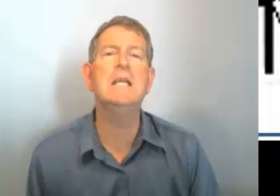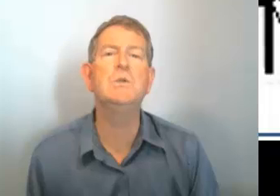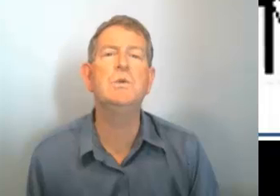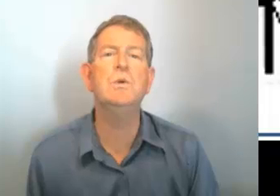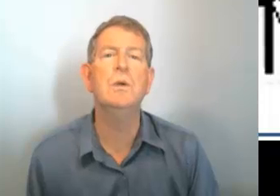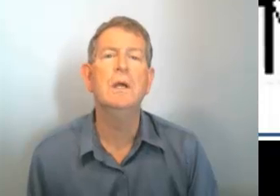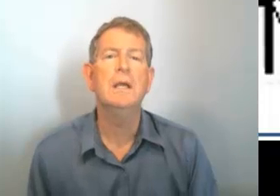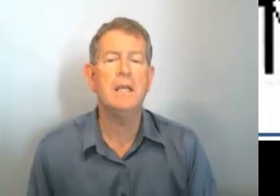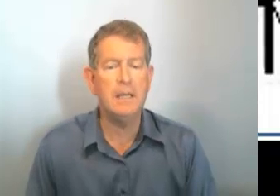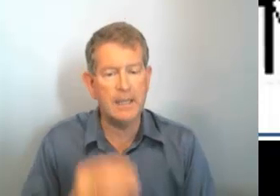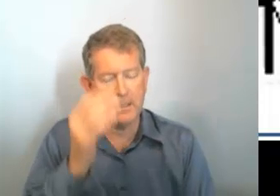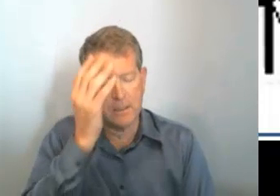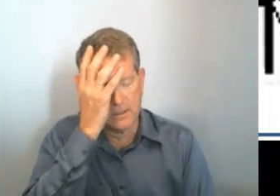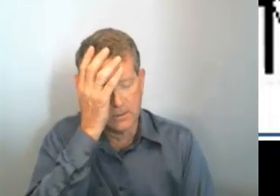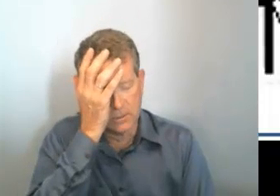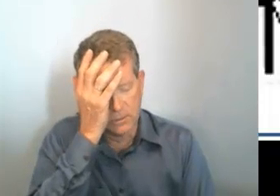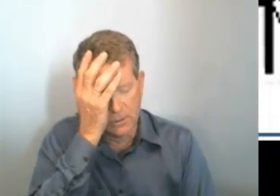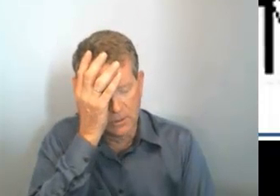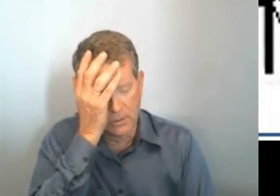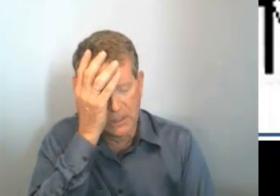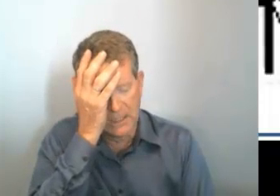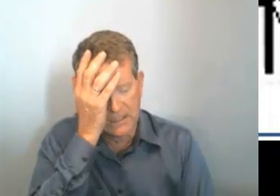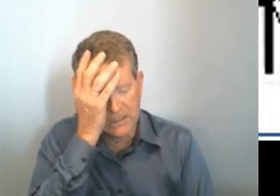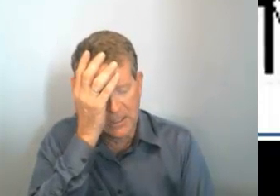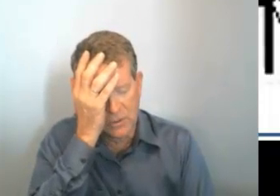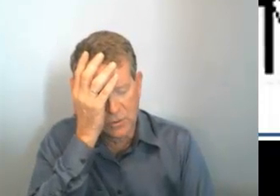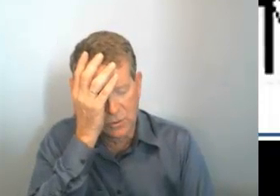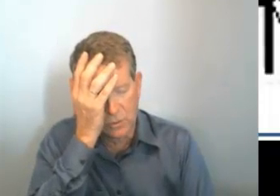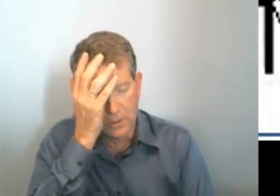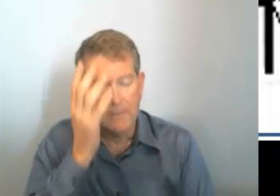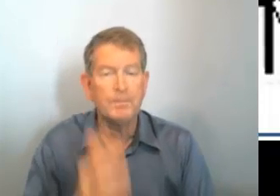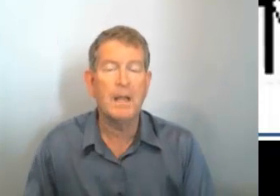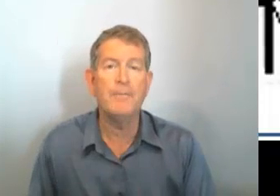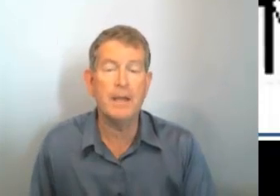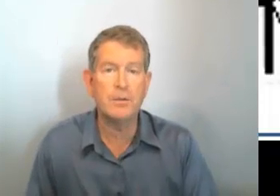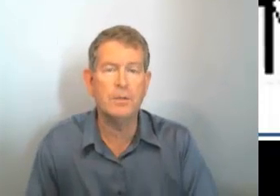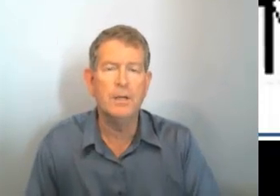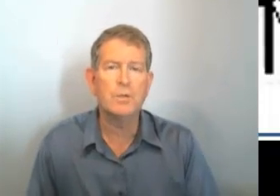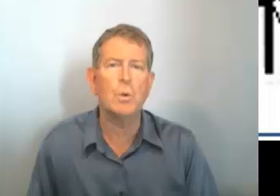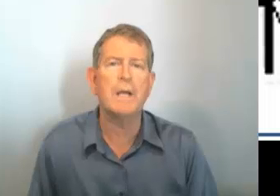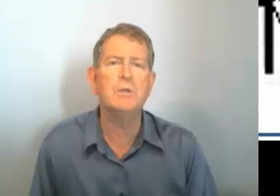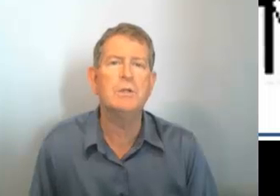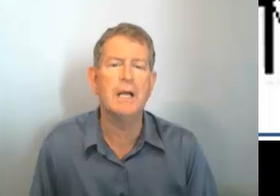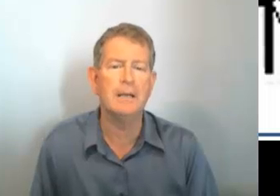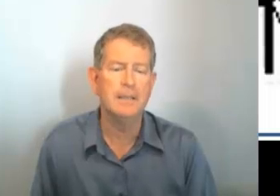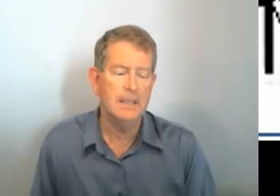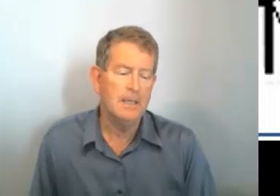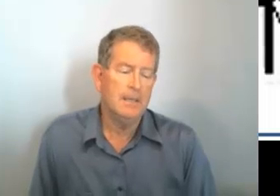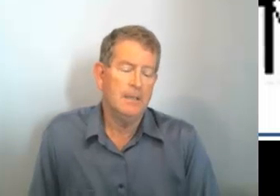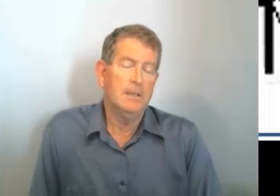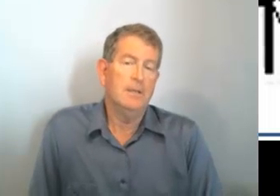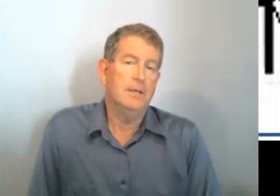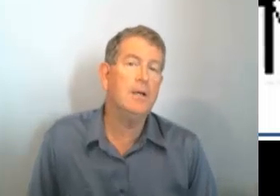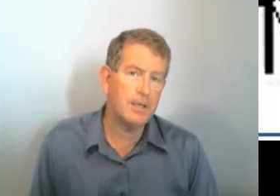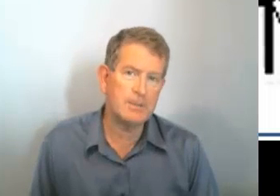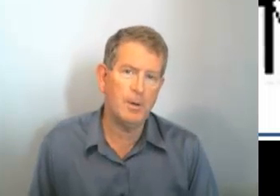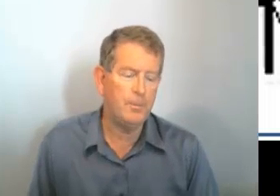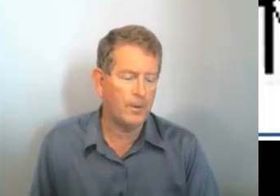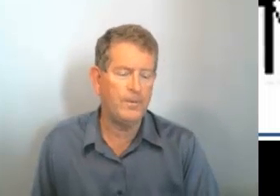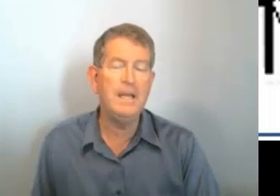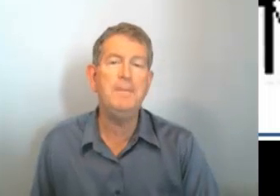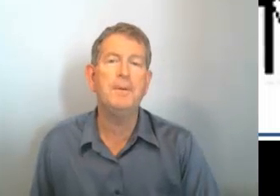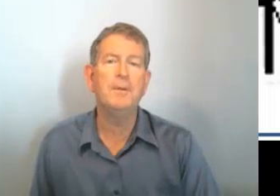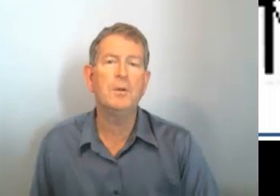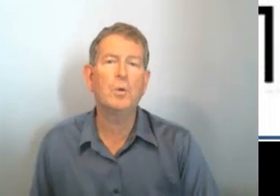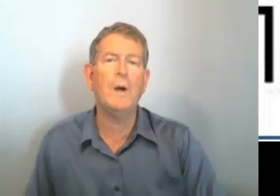Répétez, déçu. Oh non, il est déçu avec son résultat. Heureusement